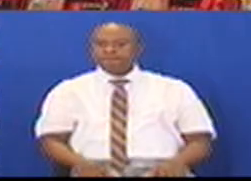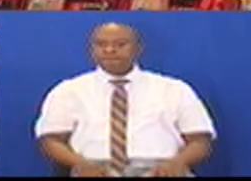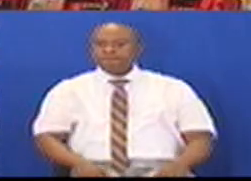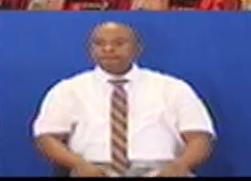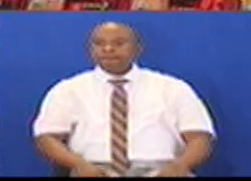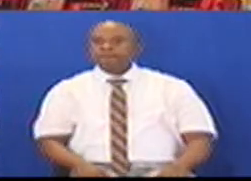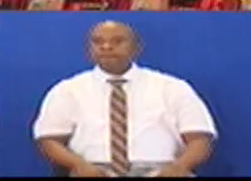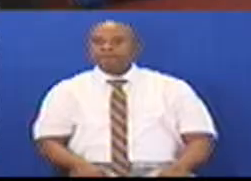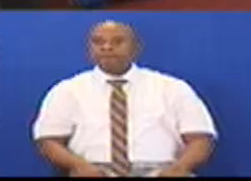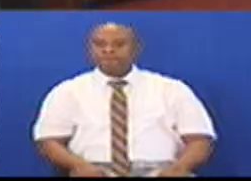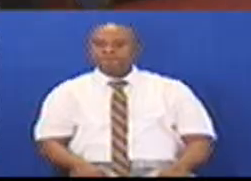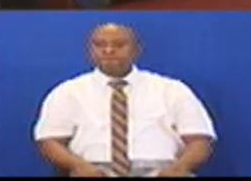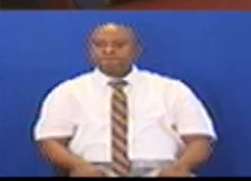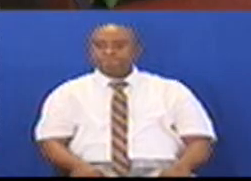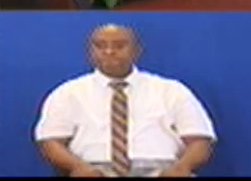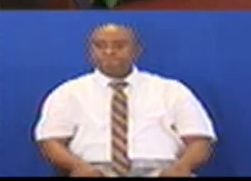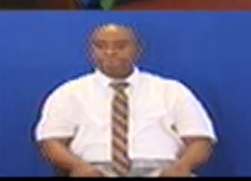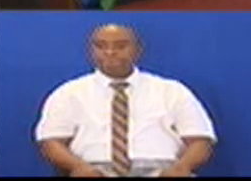Mheshimiwa bunge,